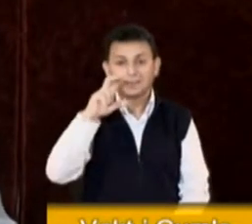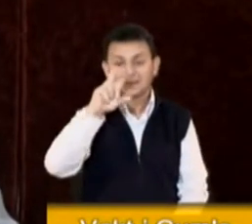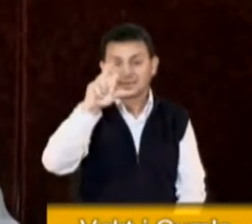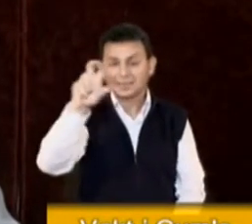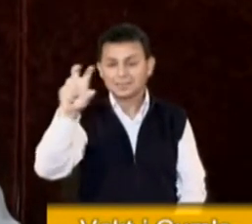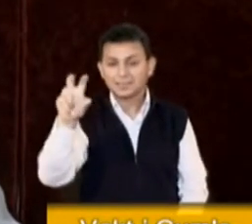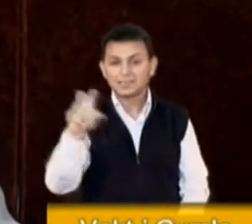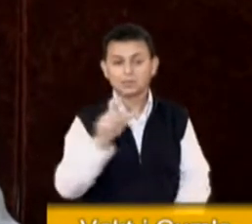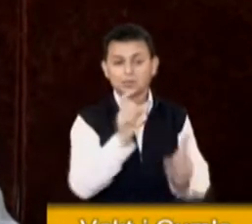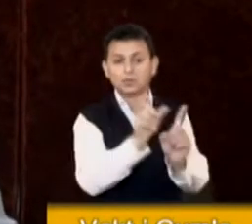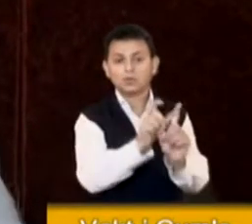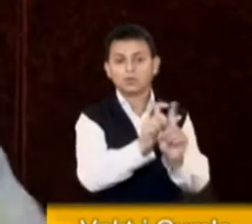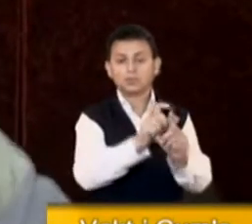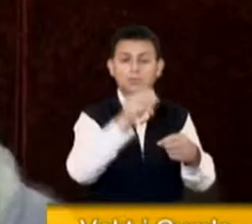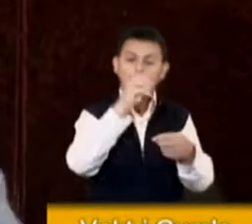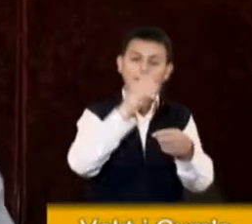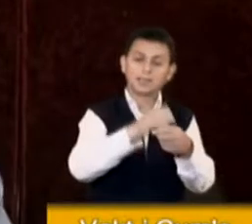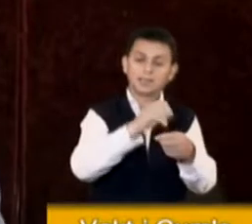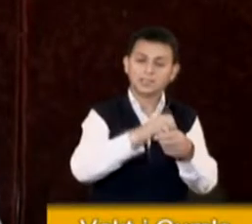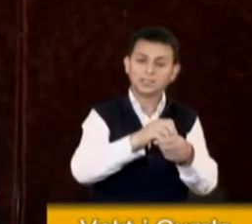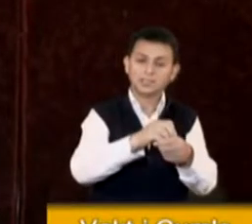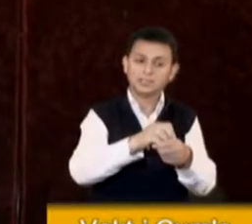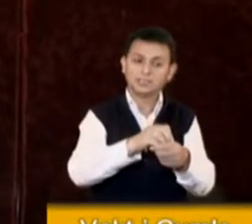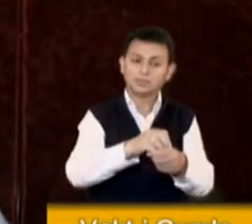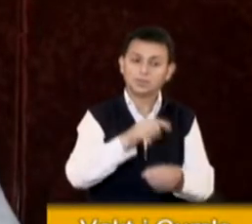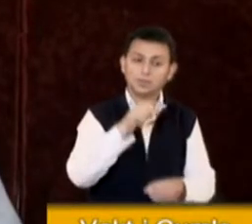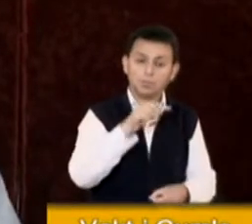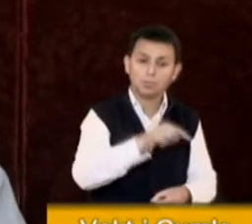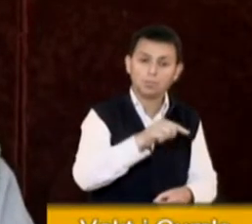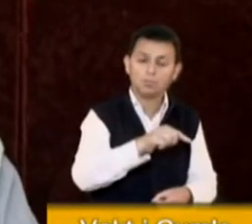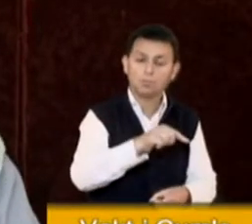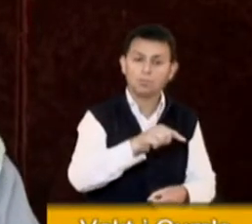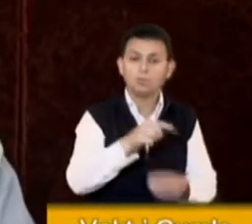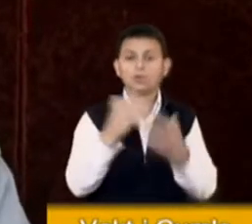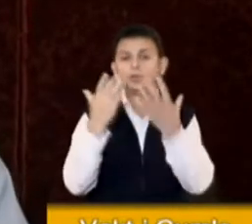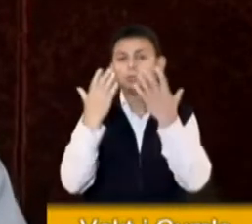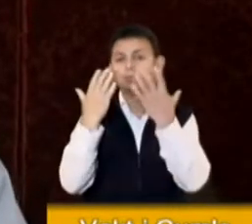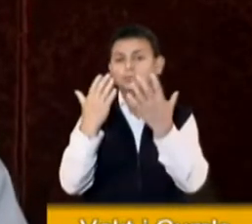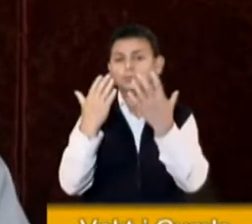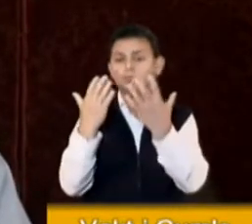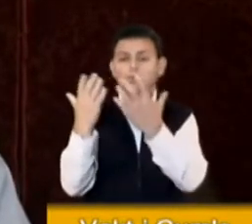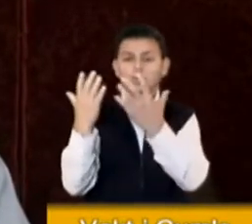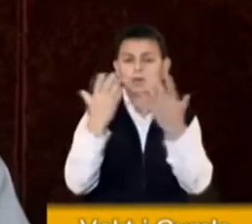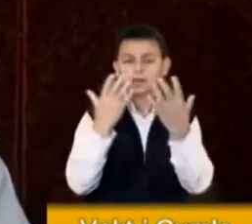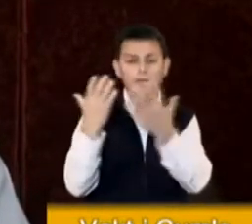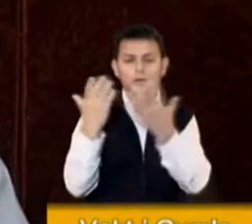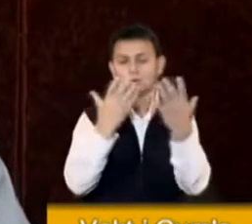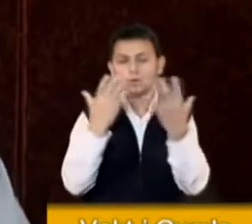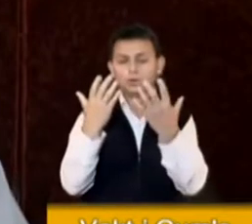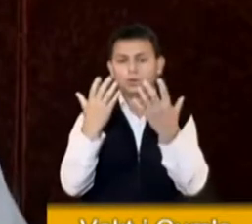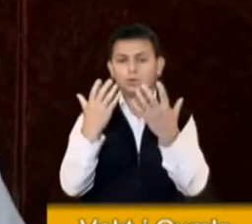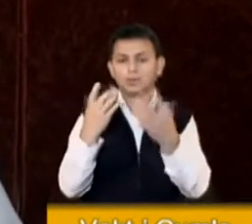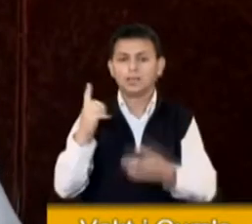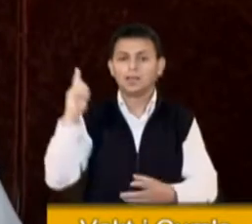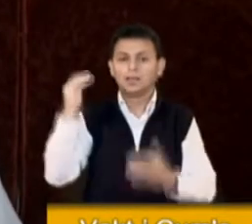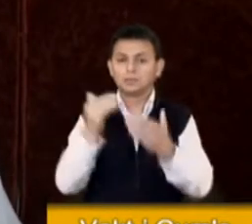ediyordu. Nazardan korunmak için cinlerin ve insanların nazarından, kem gözlerinden Allahu